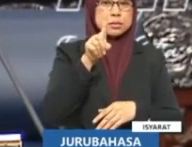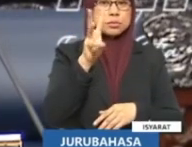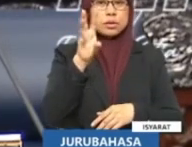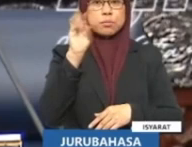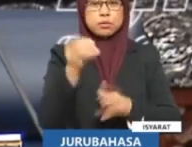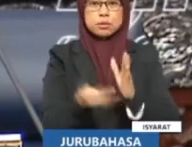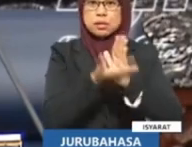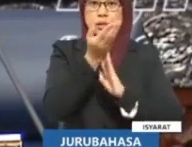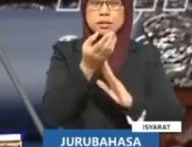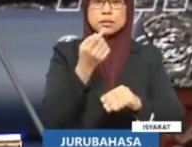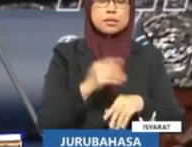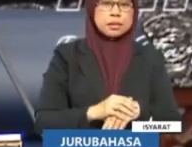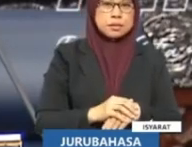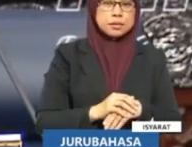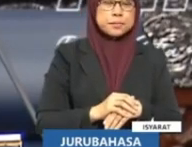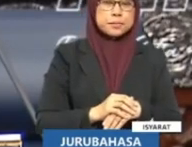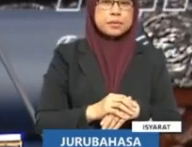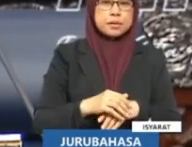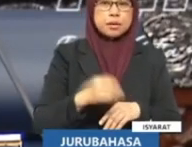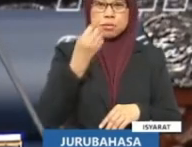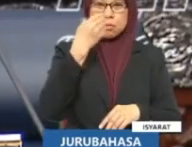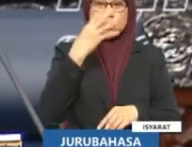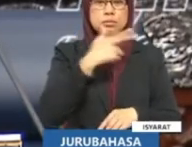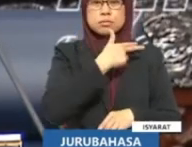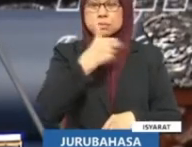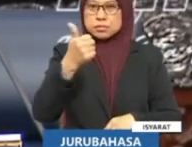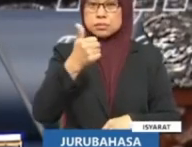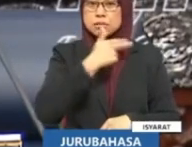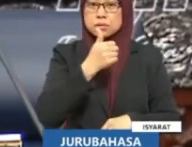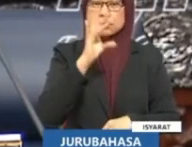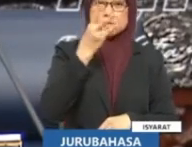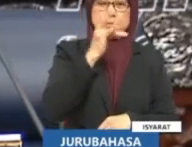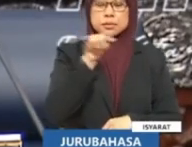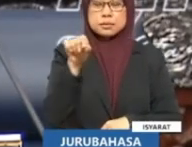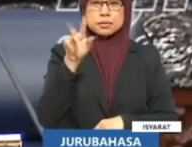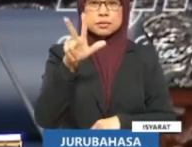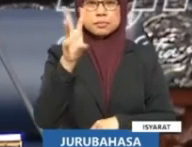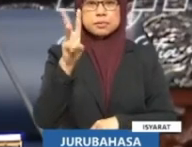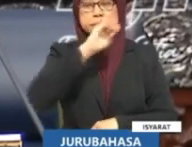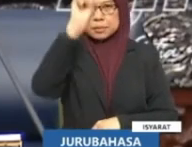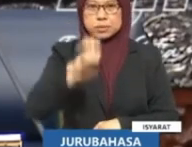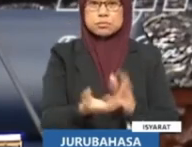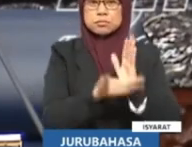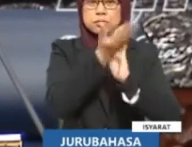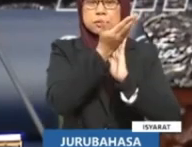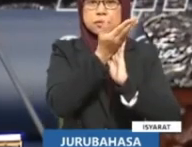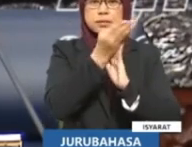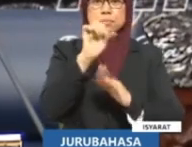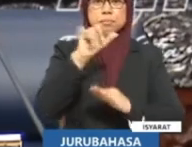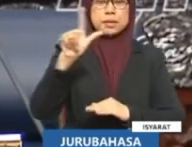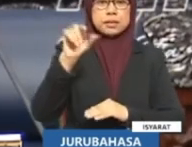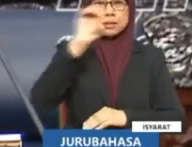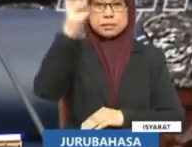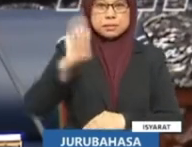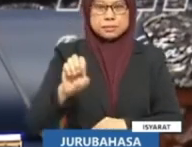di Hongkong kenaikan sebanyak 700D Indonesia antara 17 sehingga 3 600 kenaikan tarif listrik